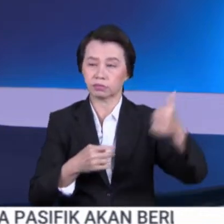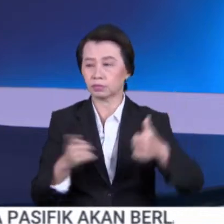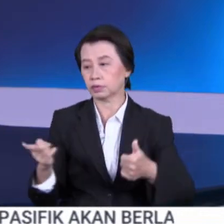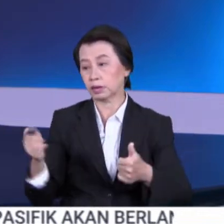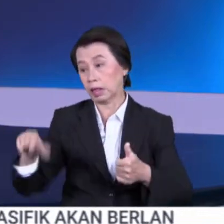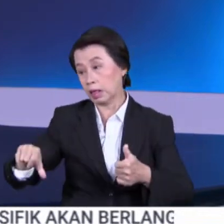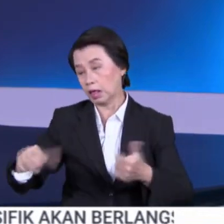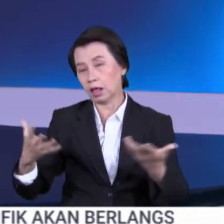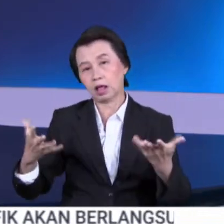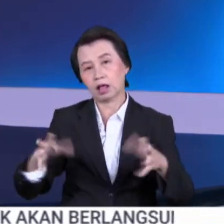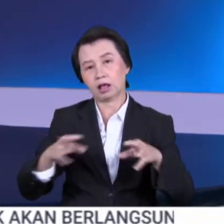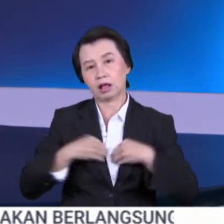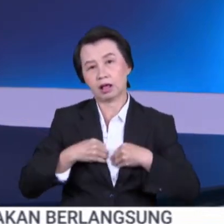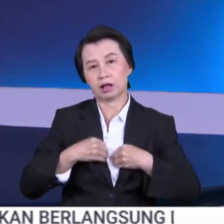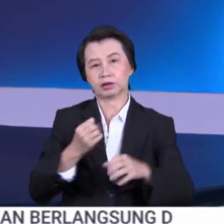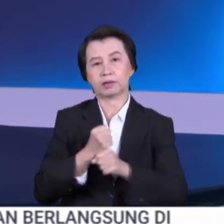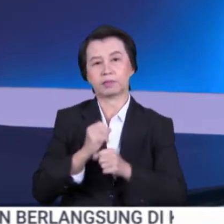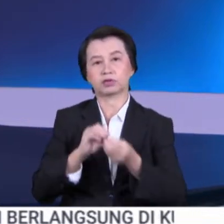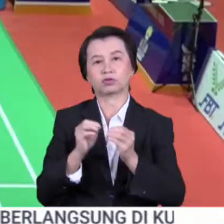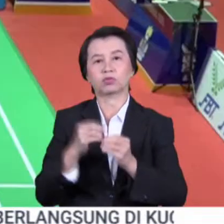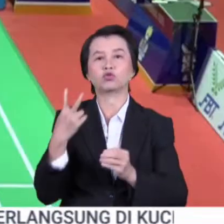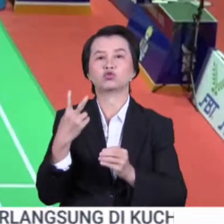akur dengan pingat perak.